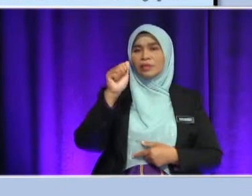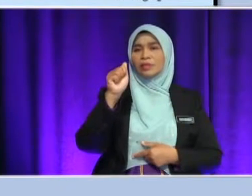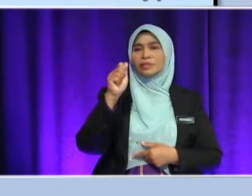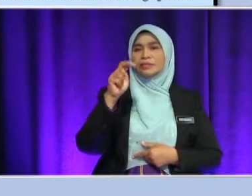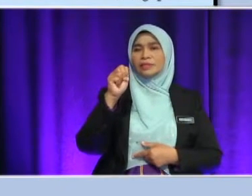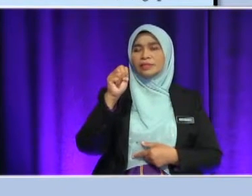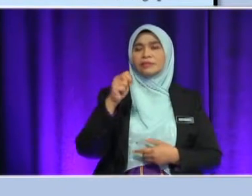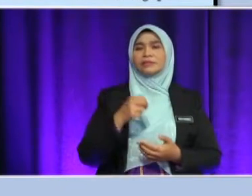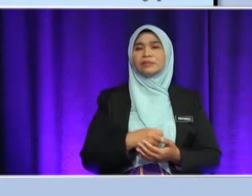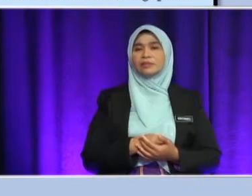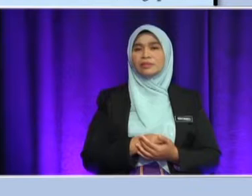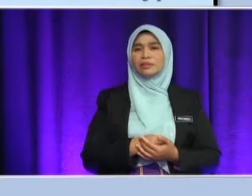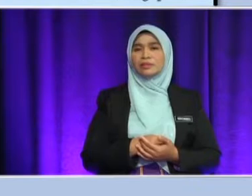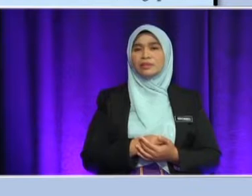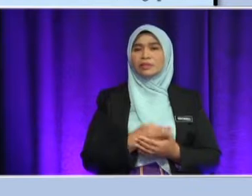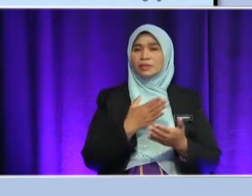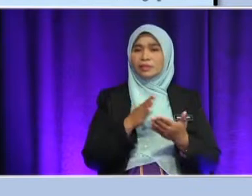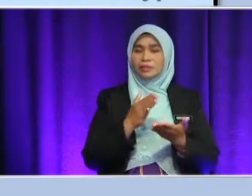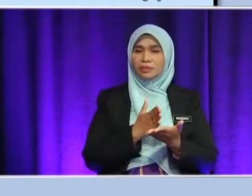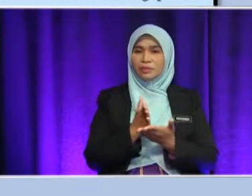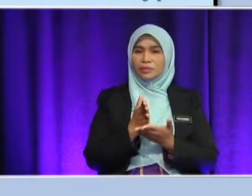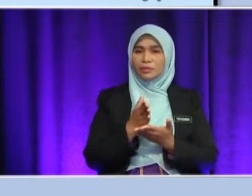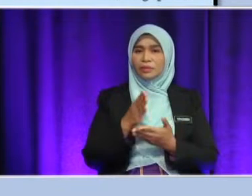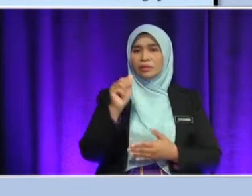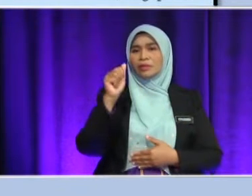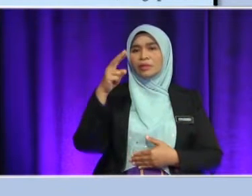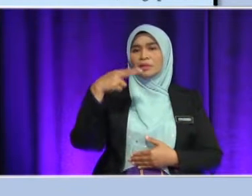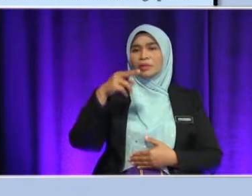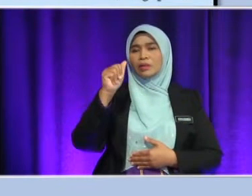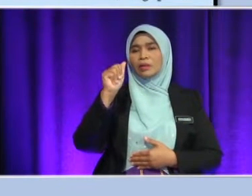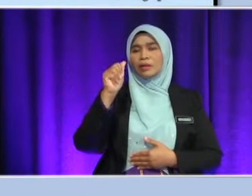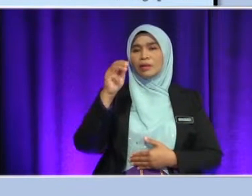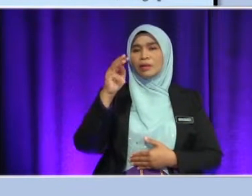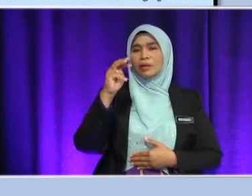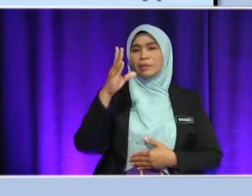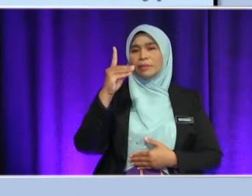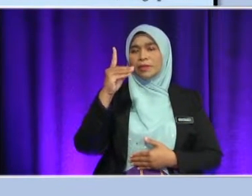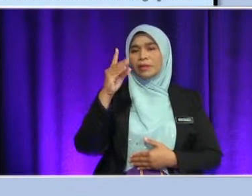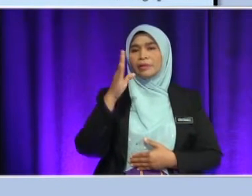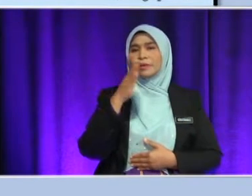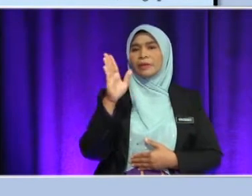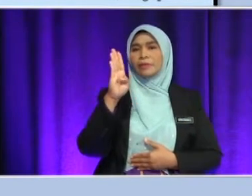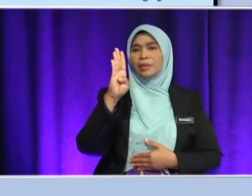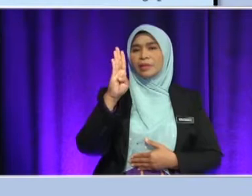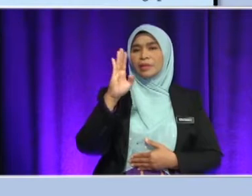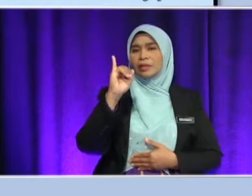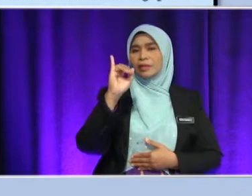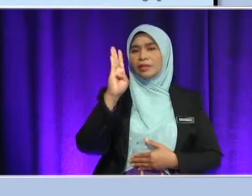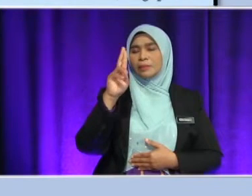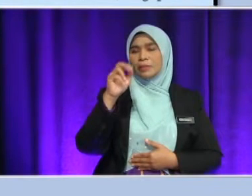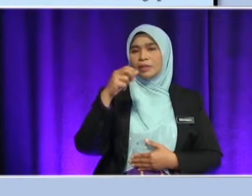akhlak ada seterusnya Ahmad bin Muhammad Ibrahim juga apel kerjaan Apakah pekerjaan beliau dan juga